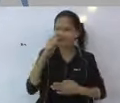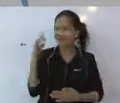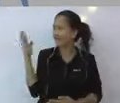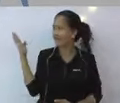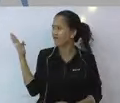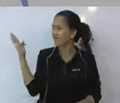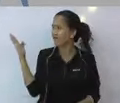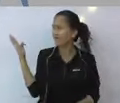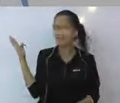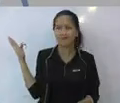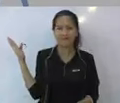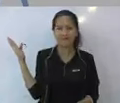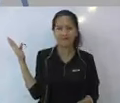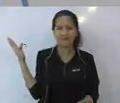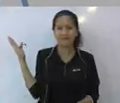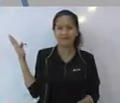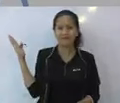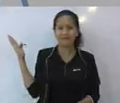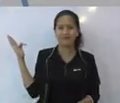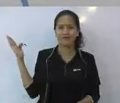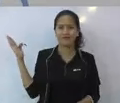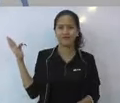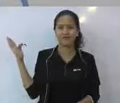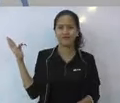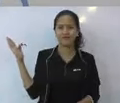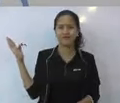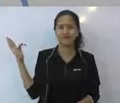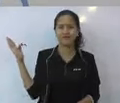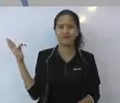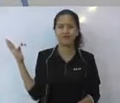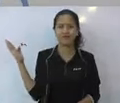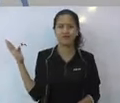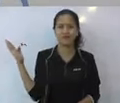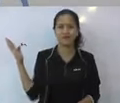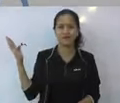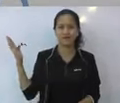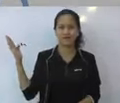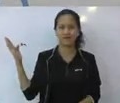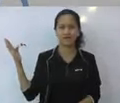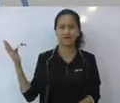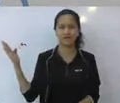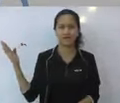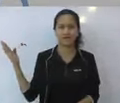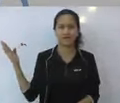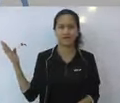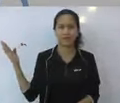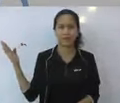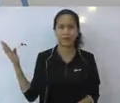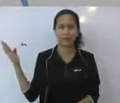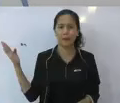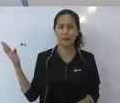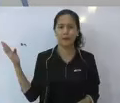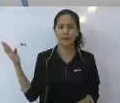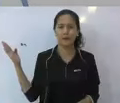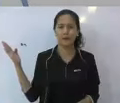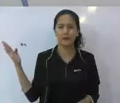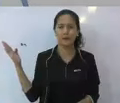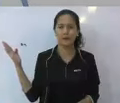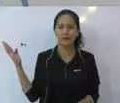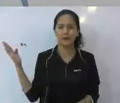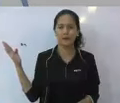account the impact it will have on the environment, the individual, and the food chain as a whole.